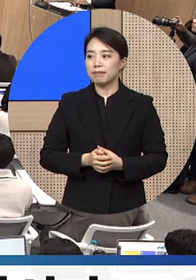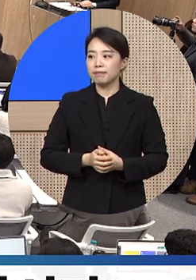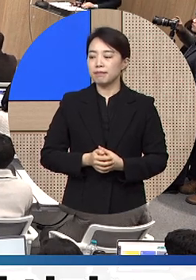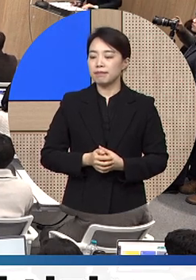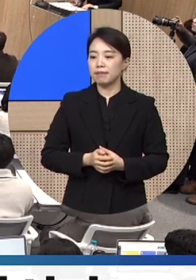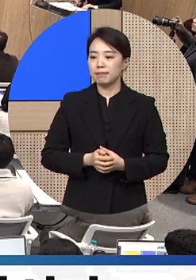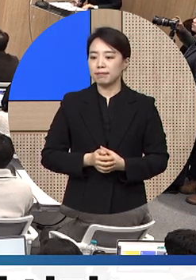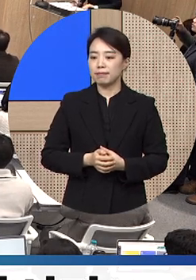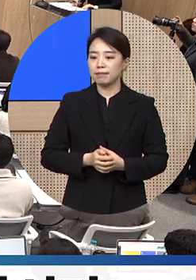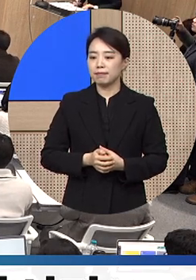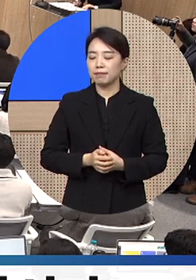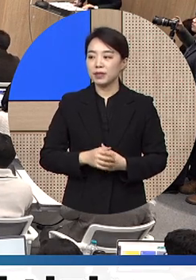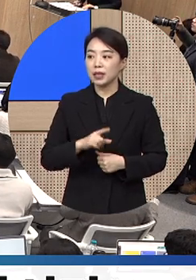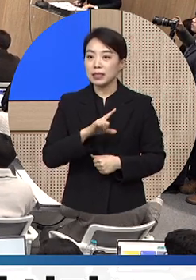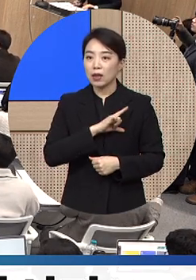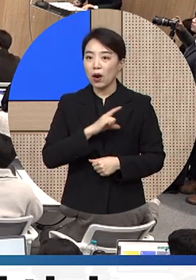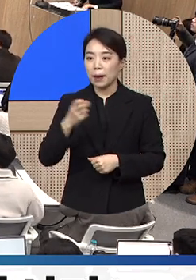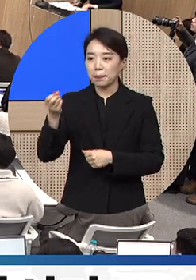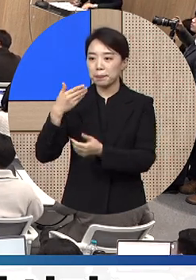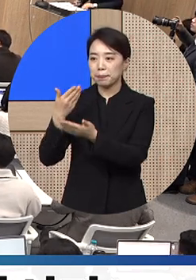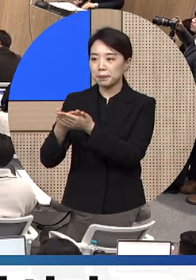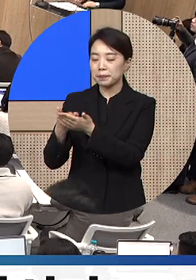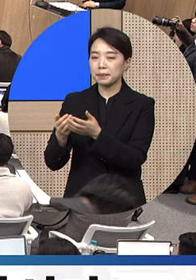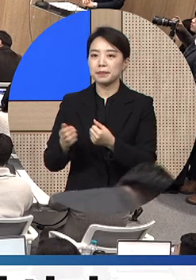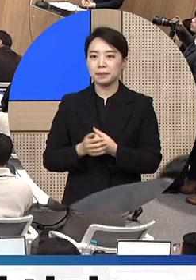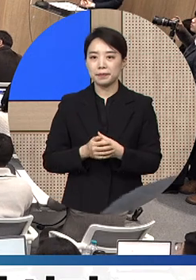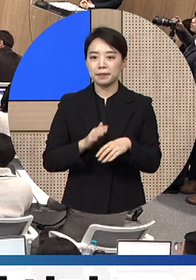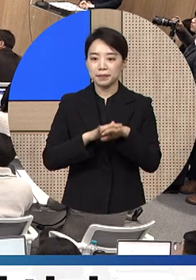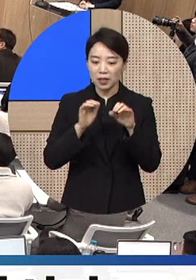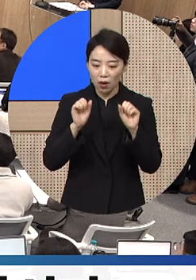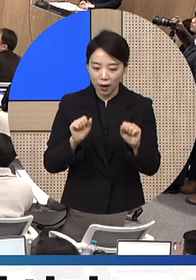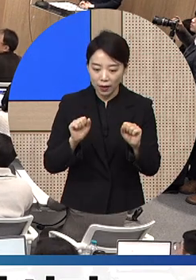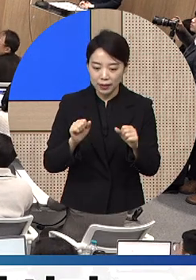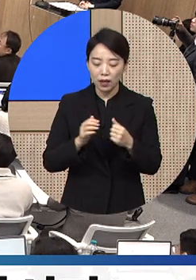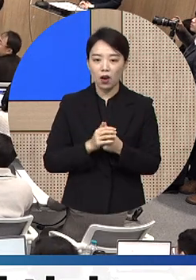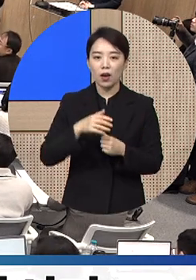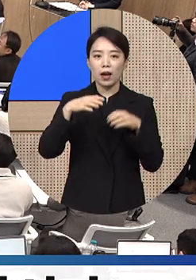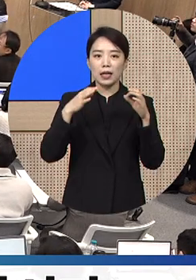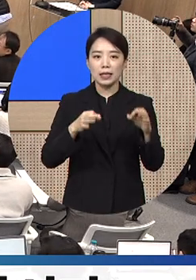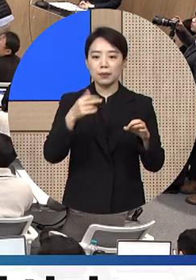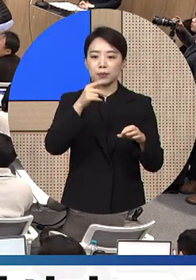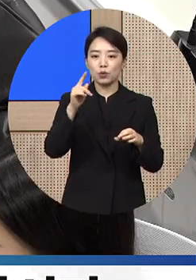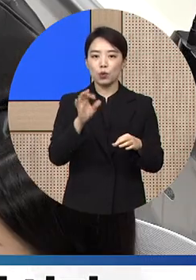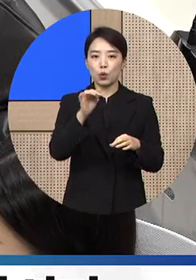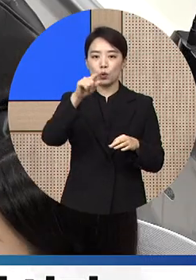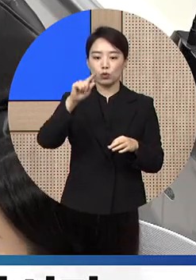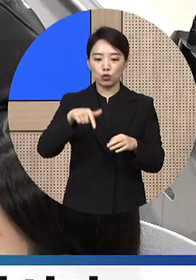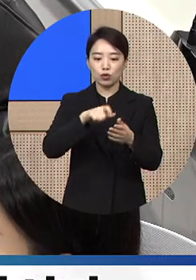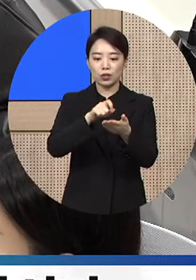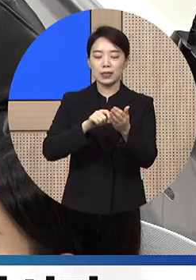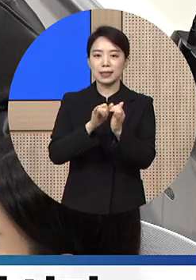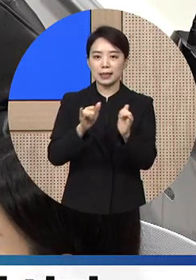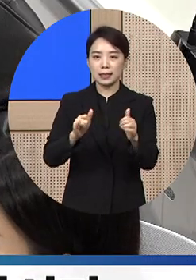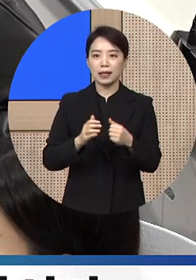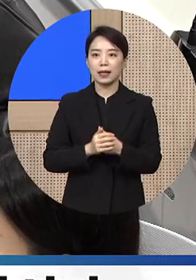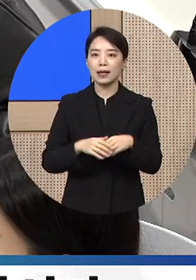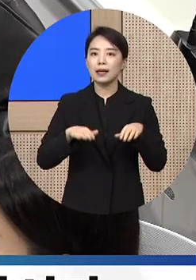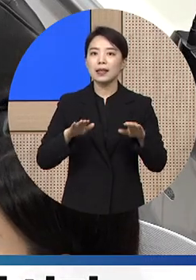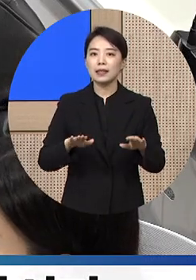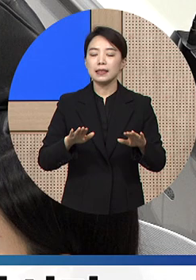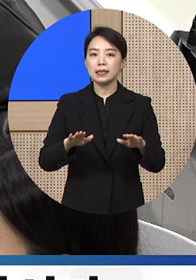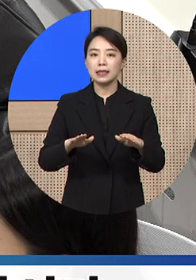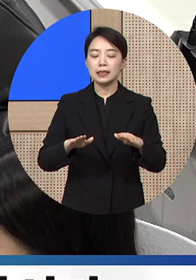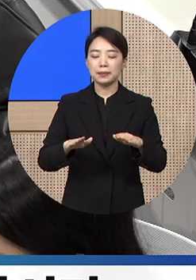앞에. 예. 소속과 성함 좀 말씀 주시면 감사하겠습니다. 알겠습니다. 저 뉴스백의 김동초 기자라고 합니다. 지금 그